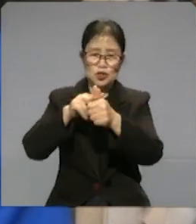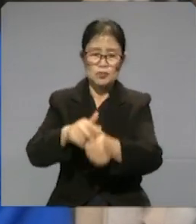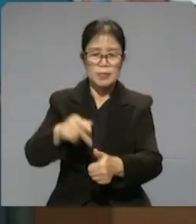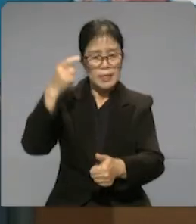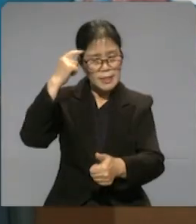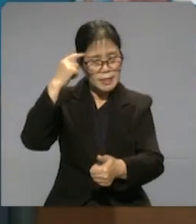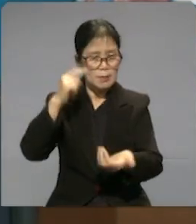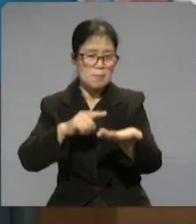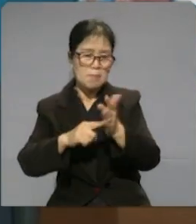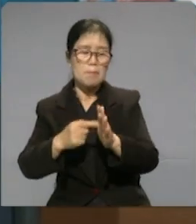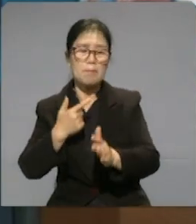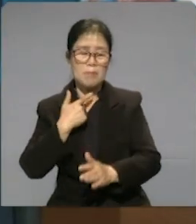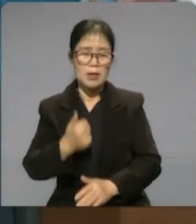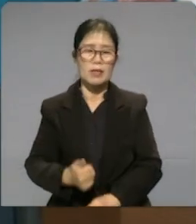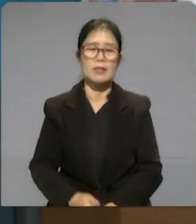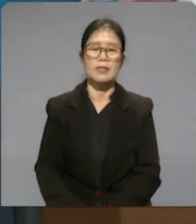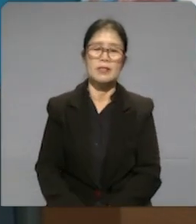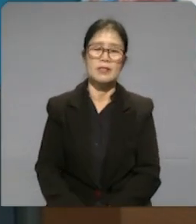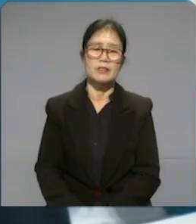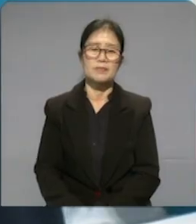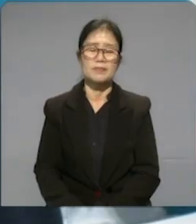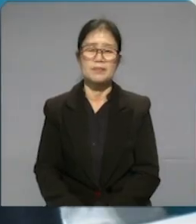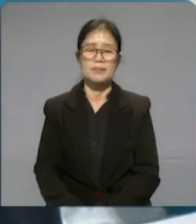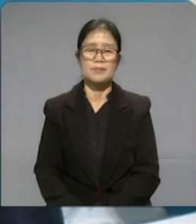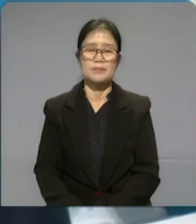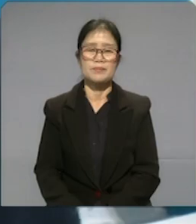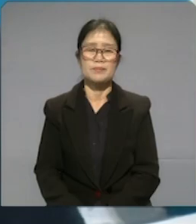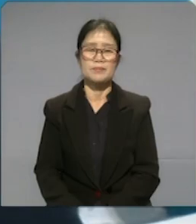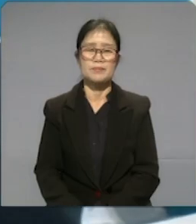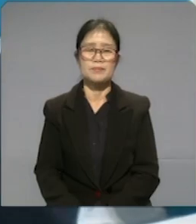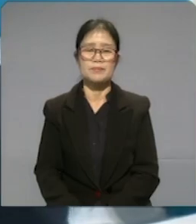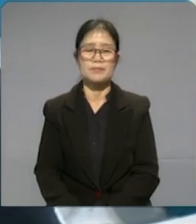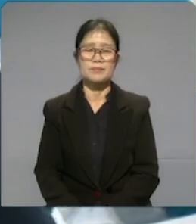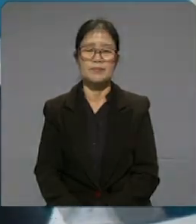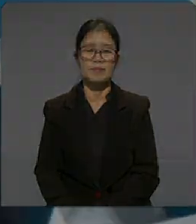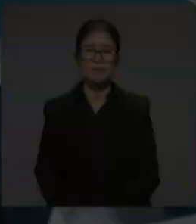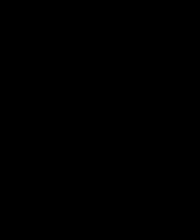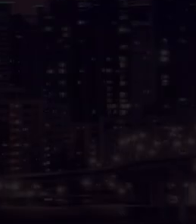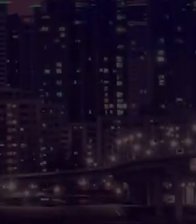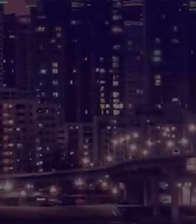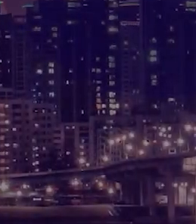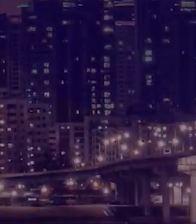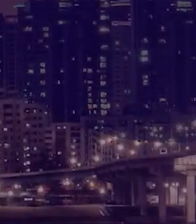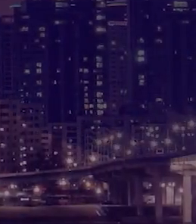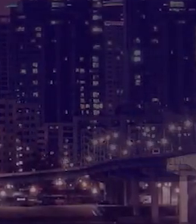의지를 강하게 밝히고 있습니다. OBS 뉴스 유승열입니다.